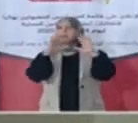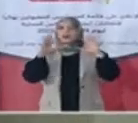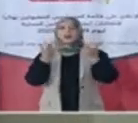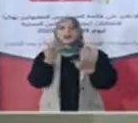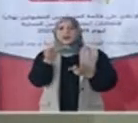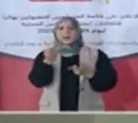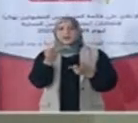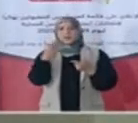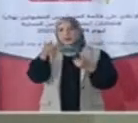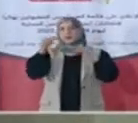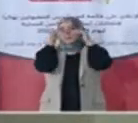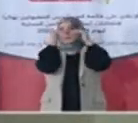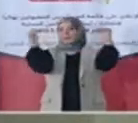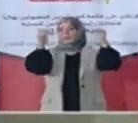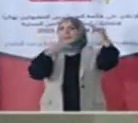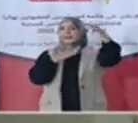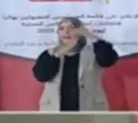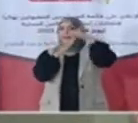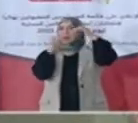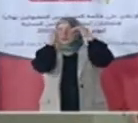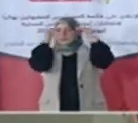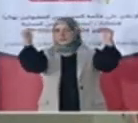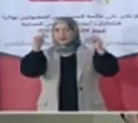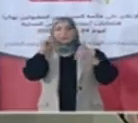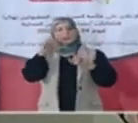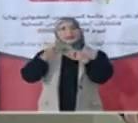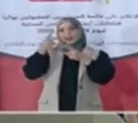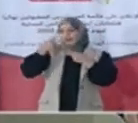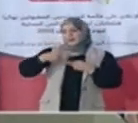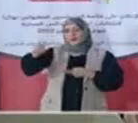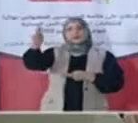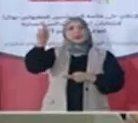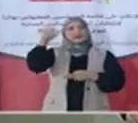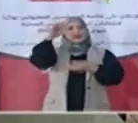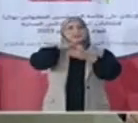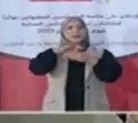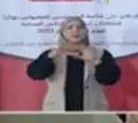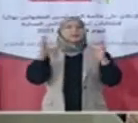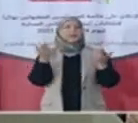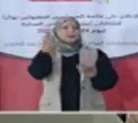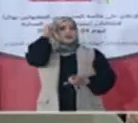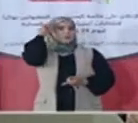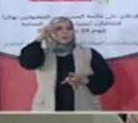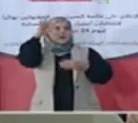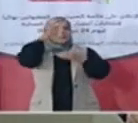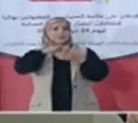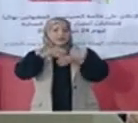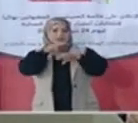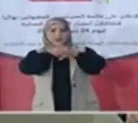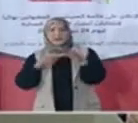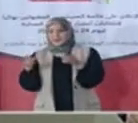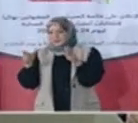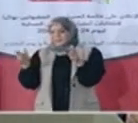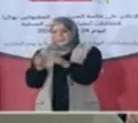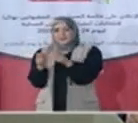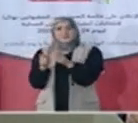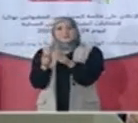والأسقف هي أسقف طبعا يعني تراعي خصوصية هذه الانتخابات، لأن انتخابات في عمادات صغيرة من